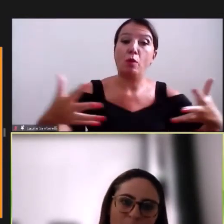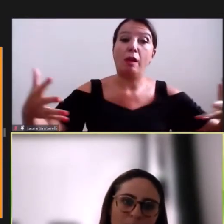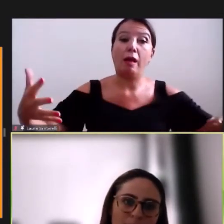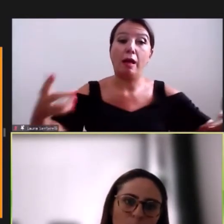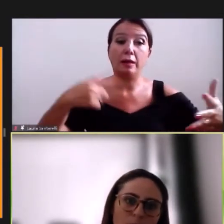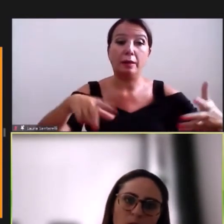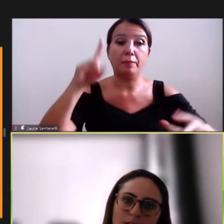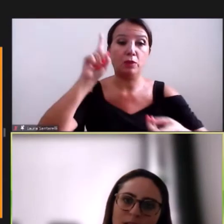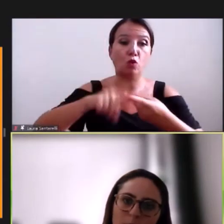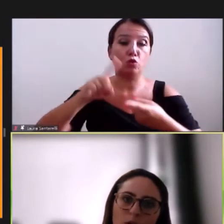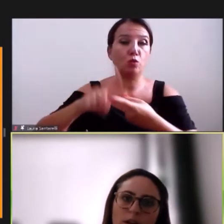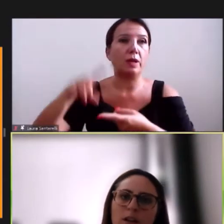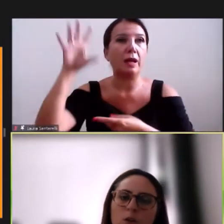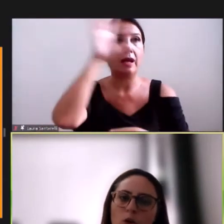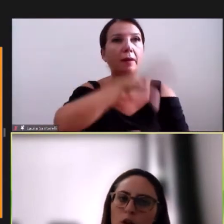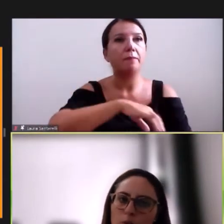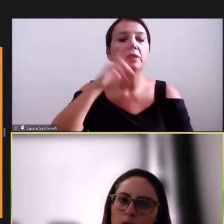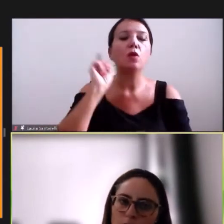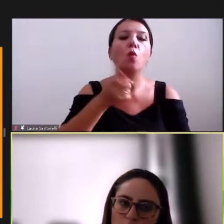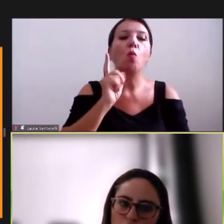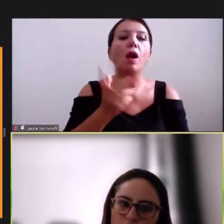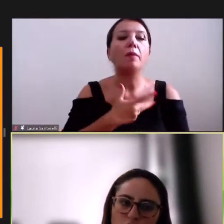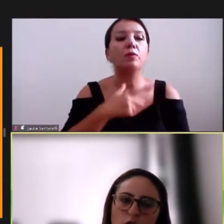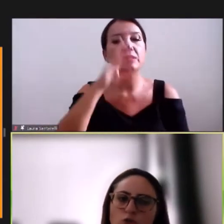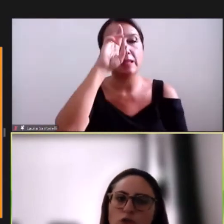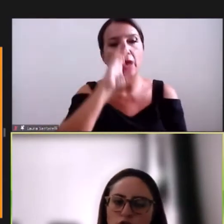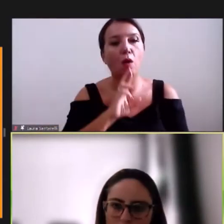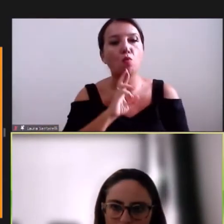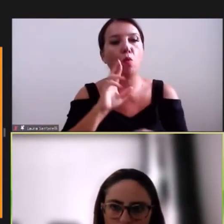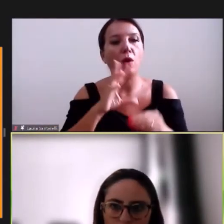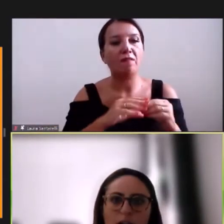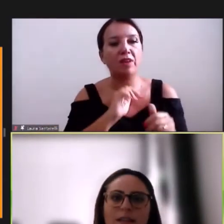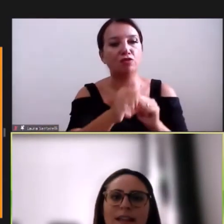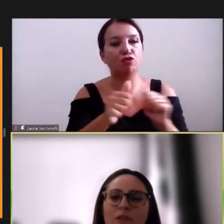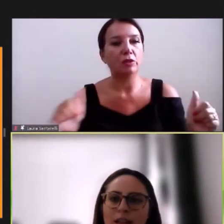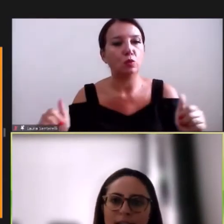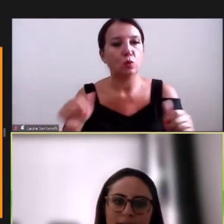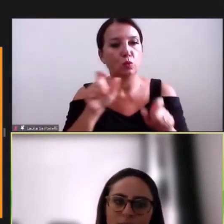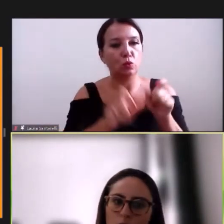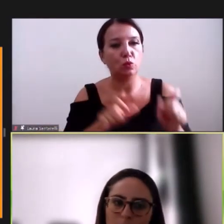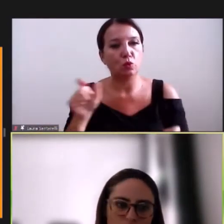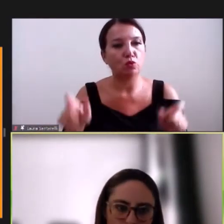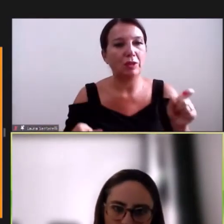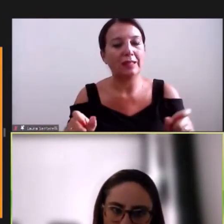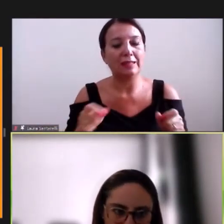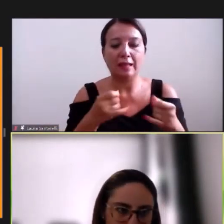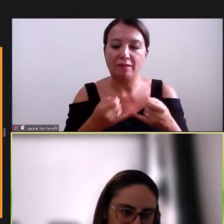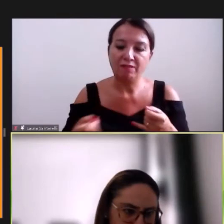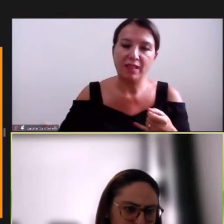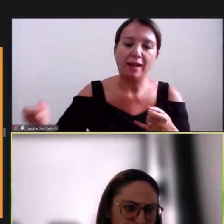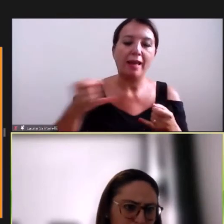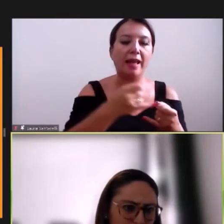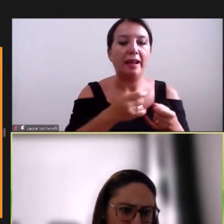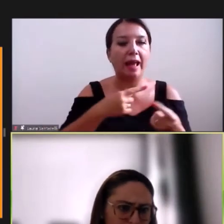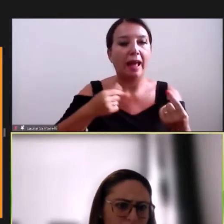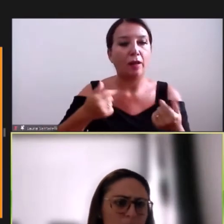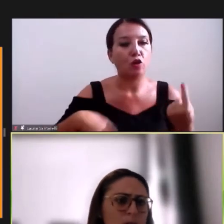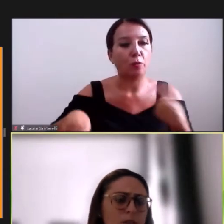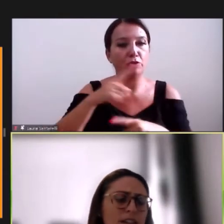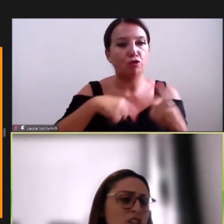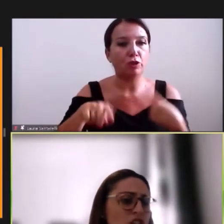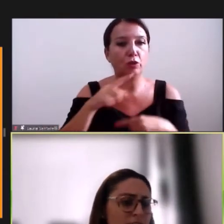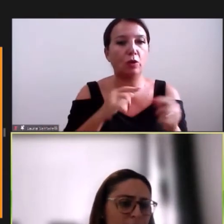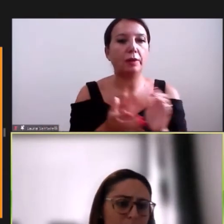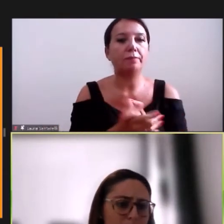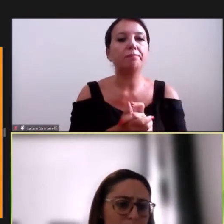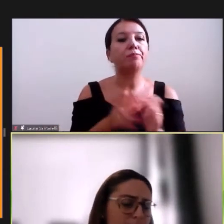ben capire quale può essere poi il ruolo che può svolgere ciascun soggetto nella filiera dell'economia circolare. La